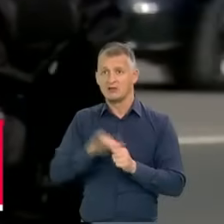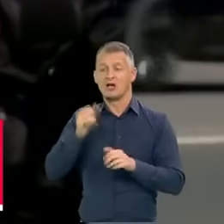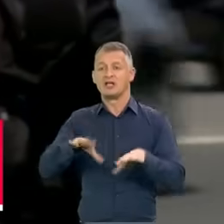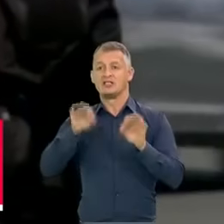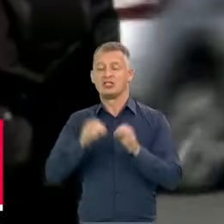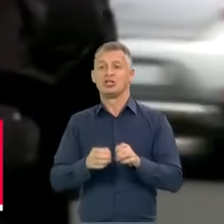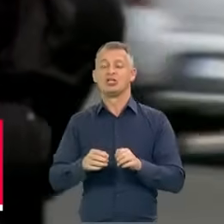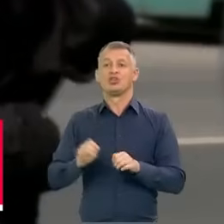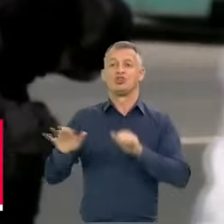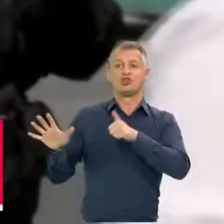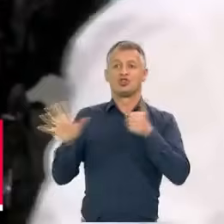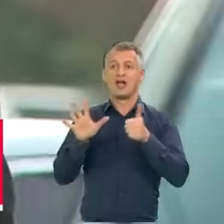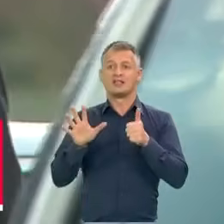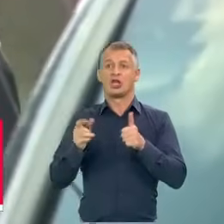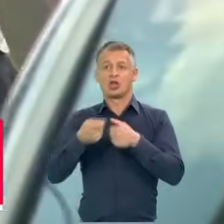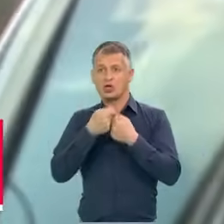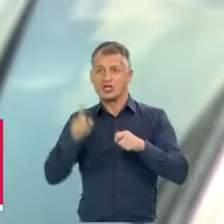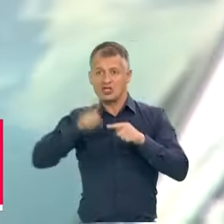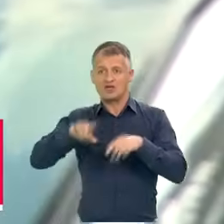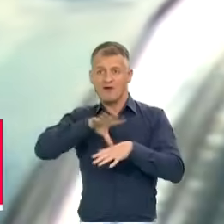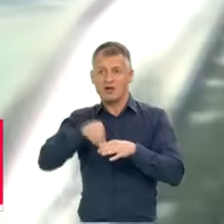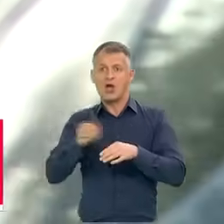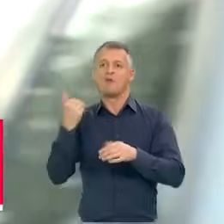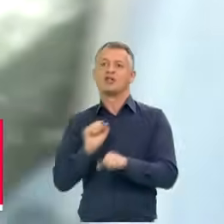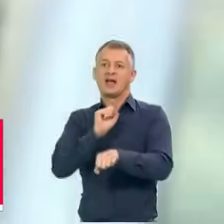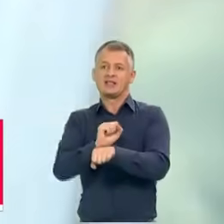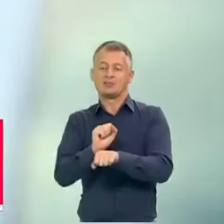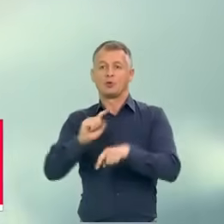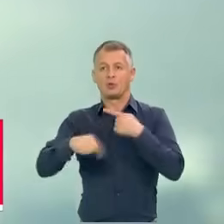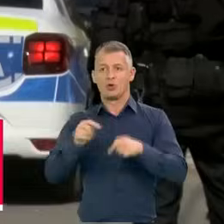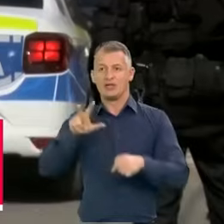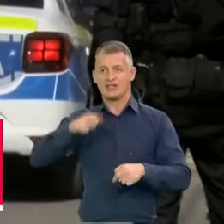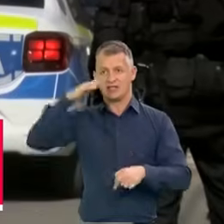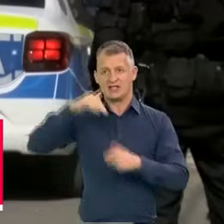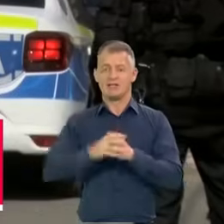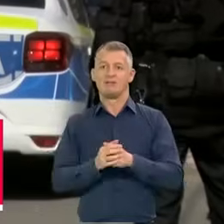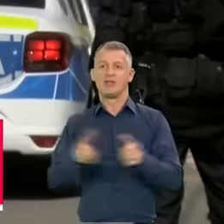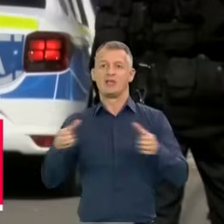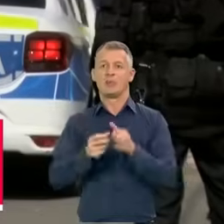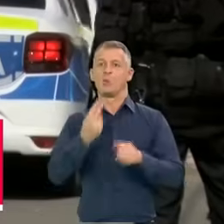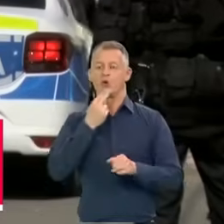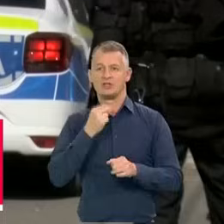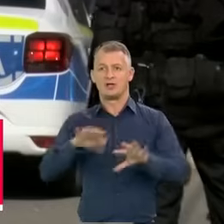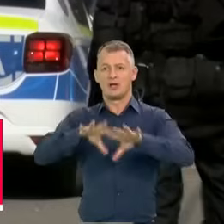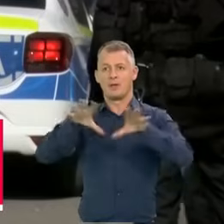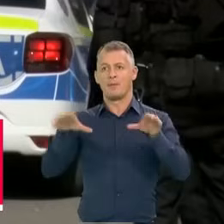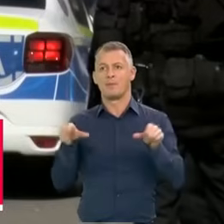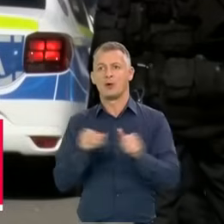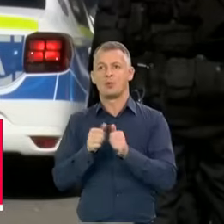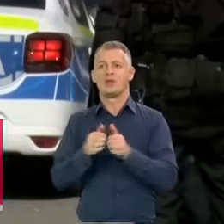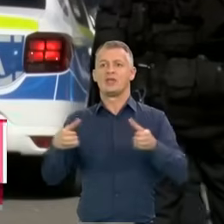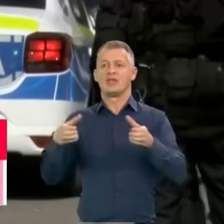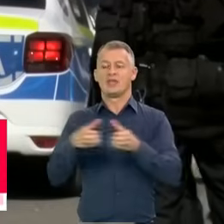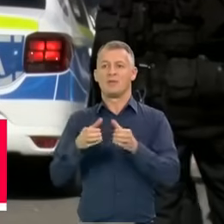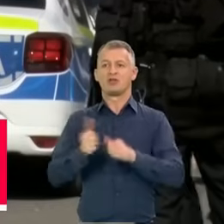aceștia toți din aceeași familie au fost arestați pentru următor arele 30 de zile echipaje de poliție alături de echipaje de